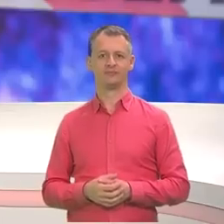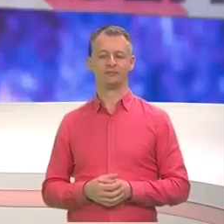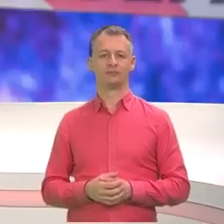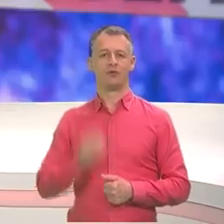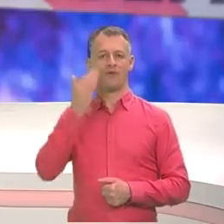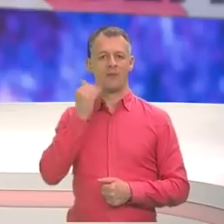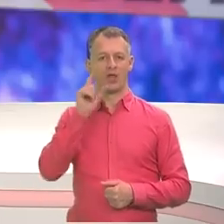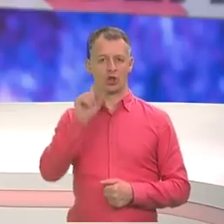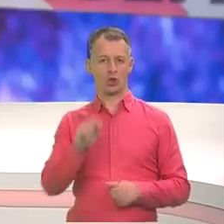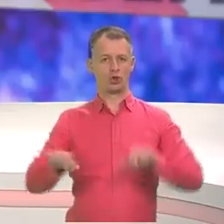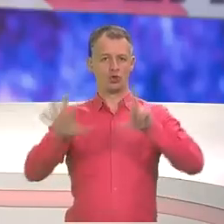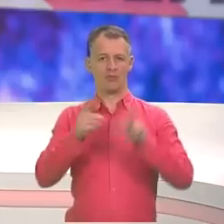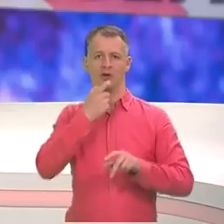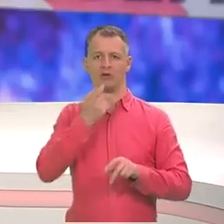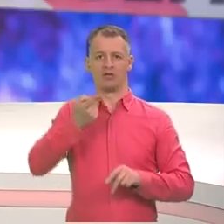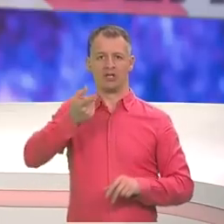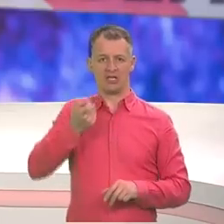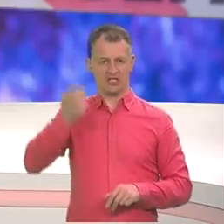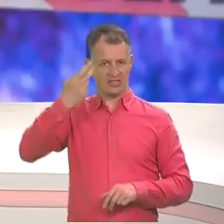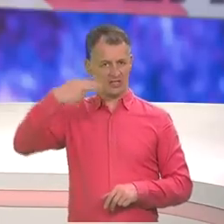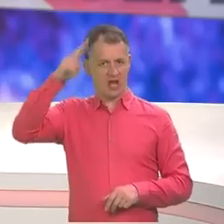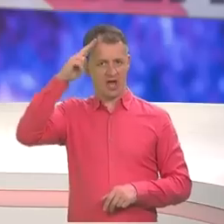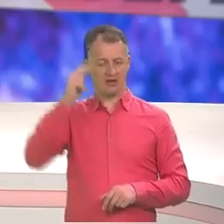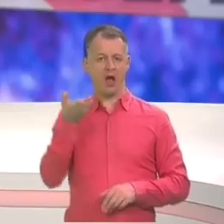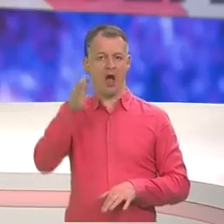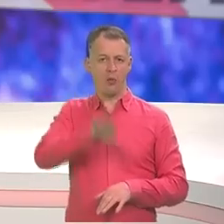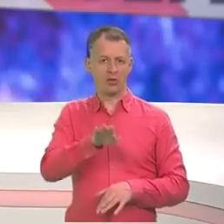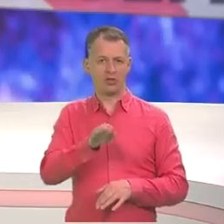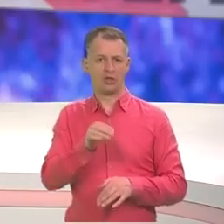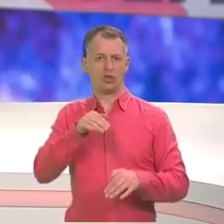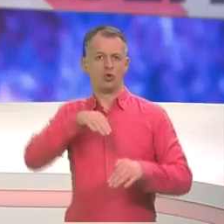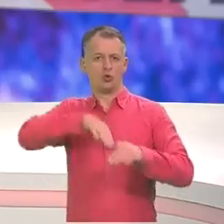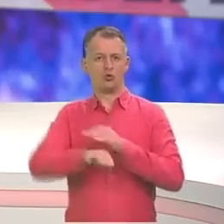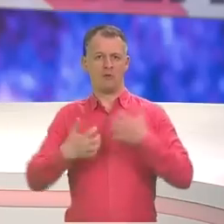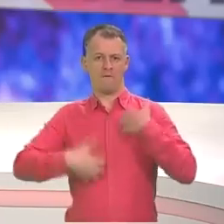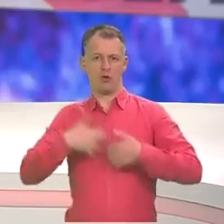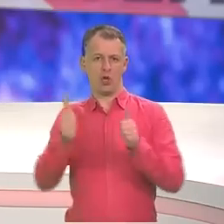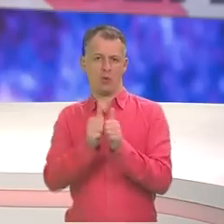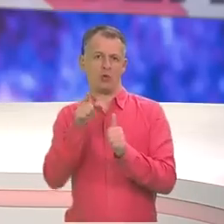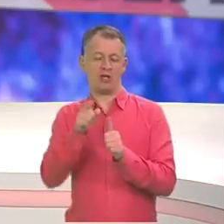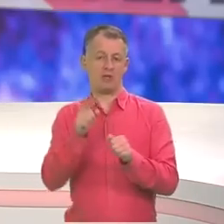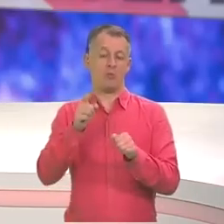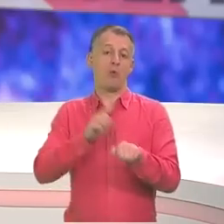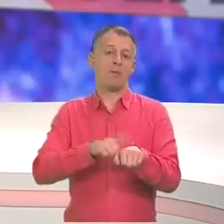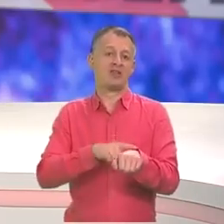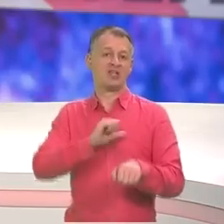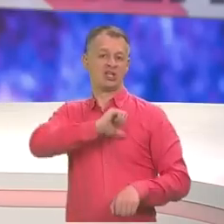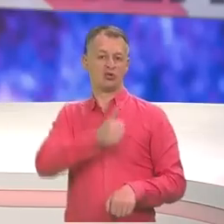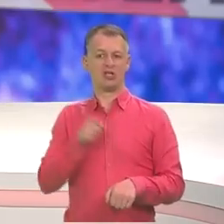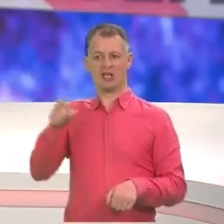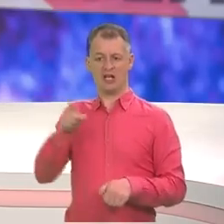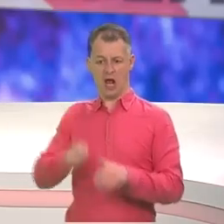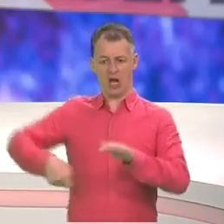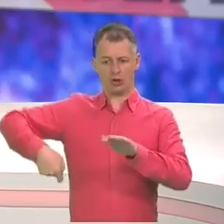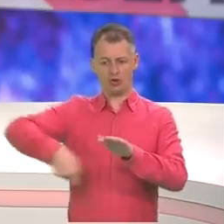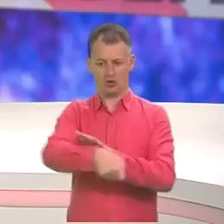O femeie de doar 28 de ani din Slatina și-a găsit sfârșitul sub furia propriului iubit. În timpul unui episod de gelozie, acesta a înjunghiat-o.